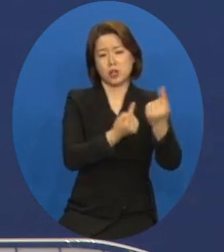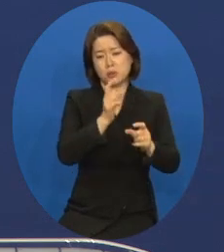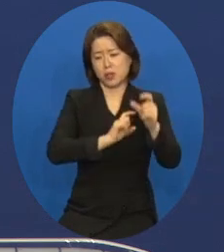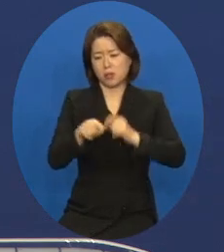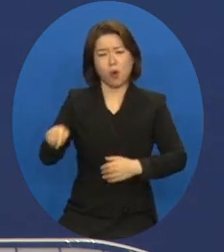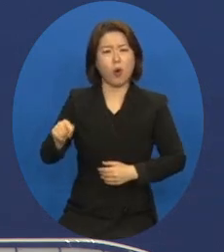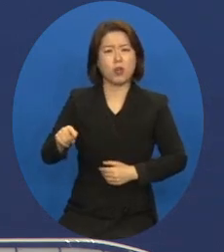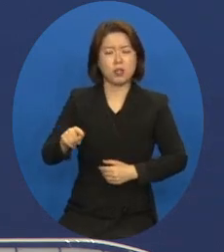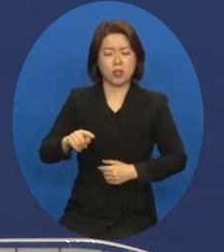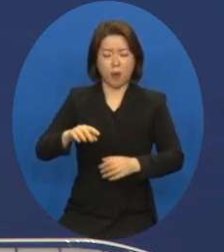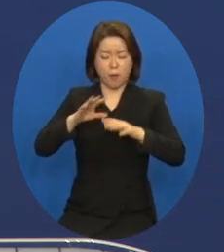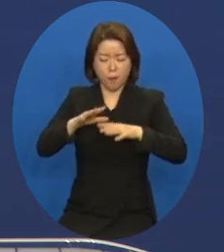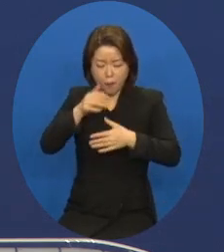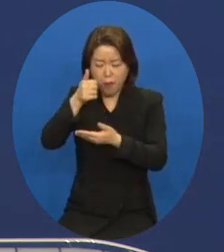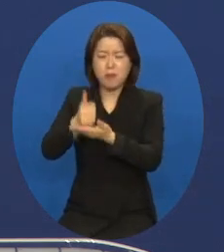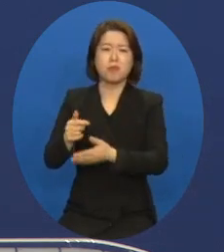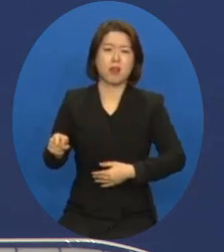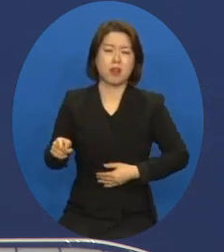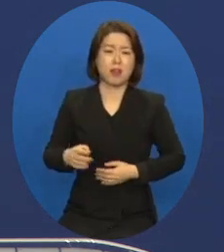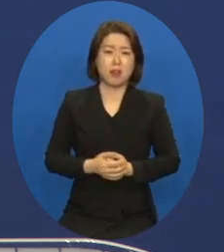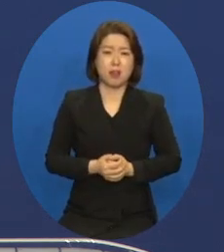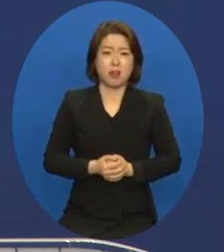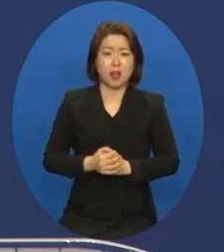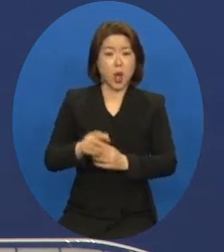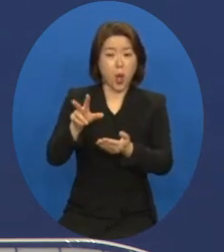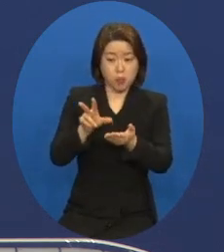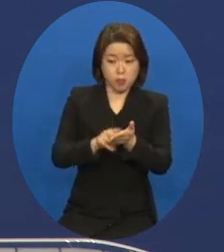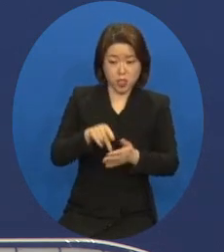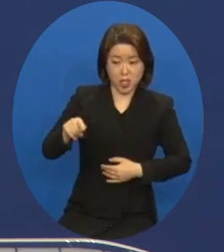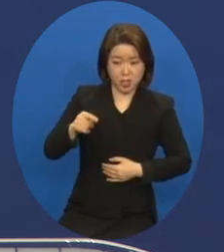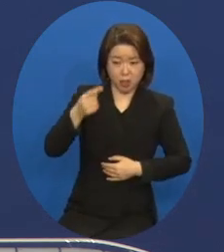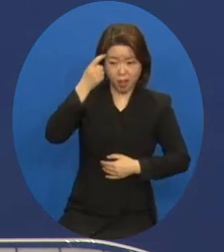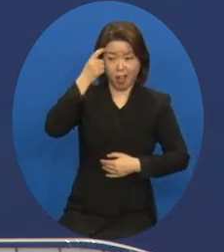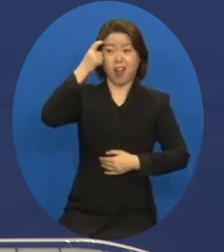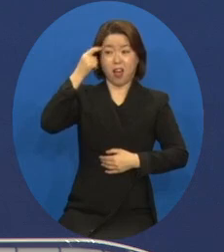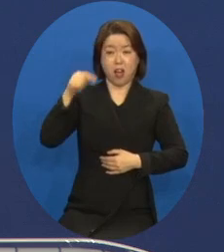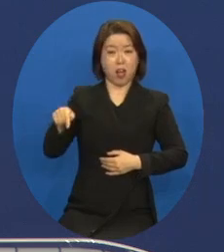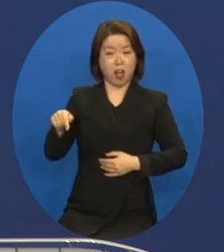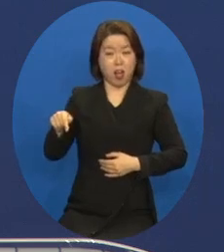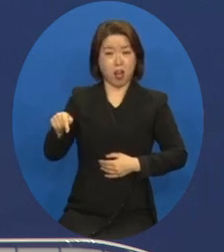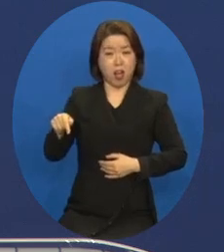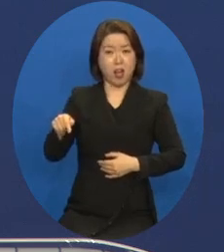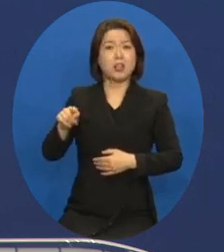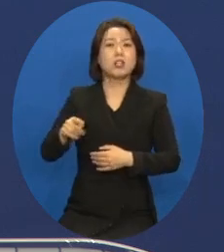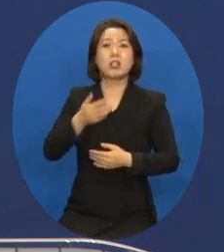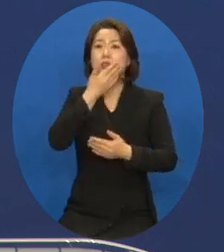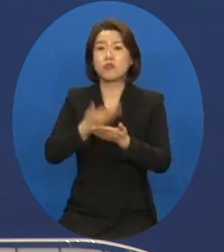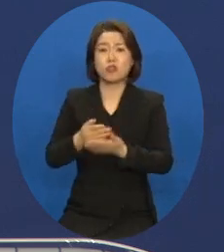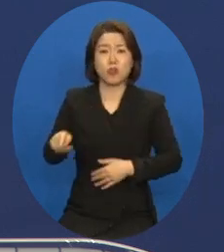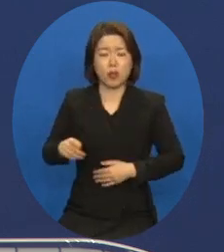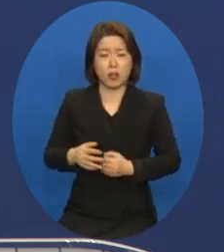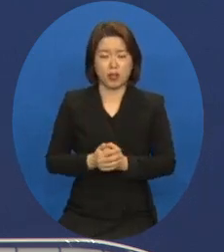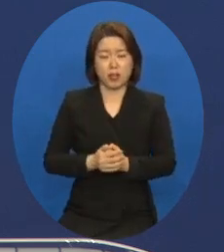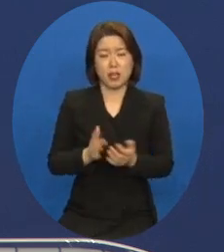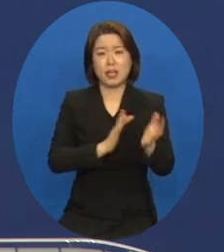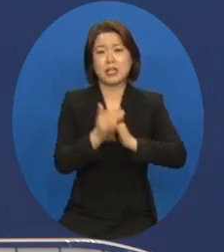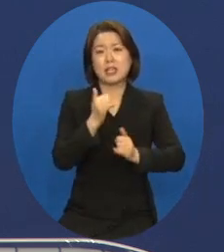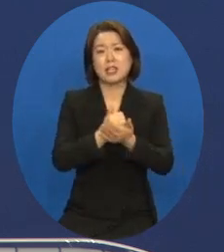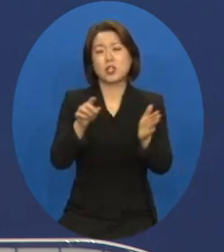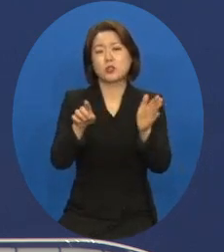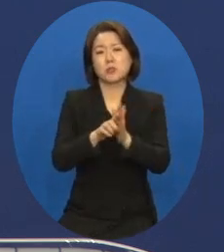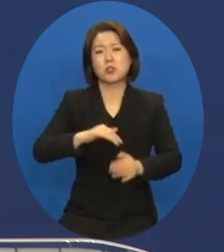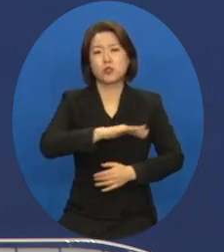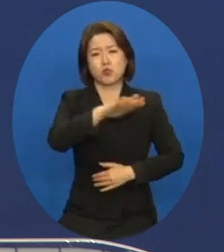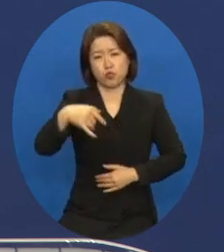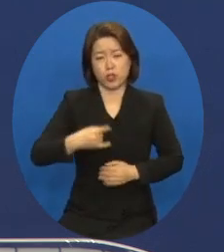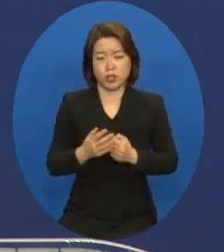무서운 죄입니다 문제는 그것을 깨닫는 야 하는 것입니다 예수 믿는 우리들에게 는 그런